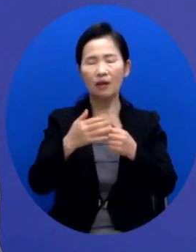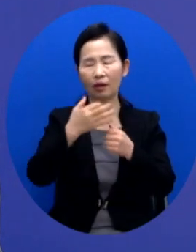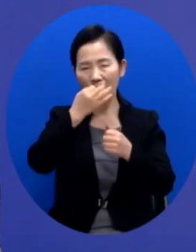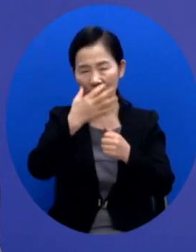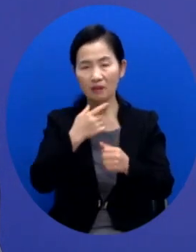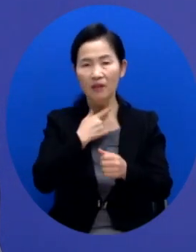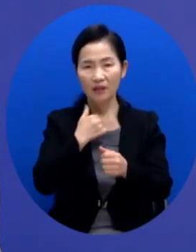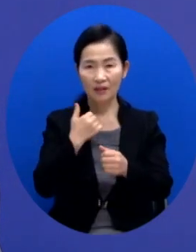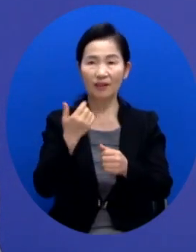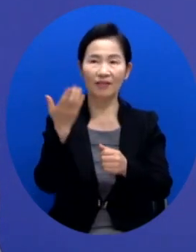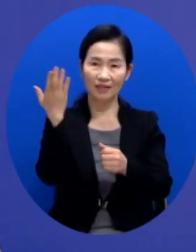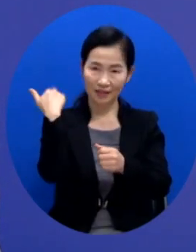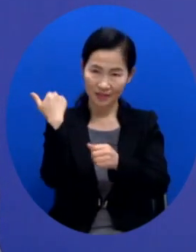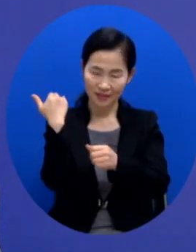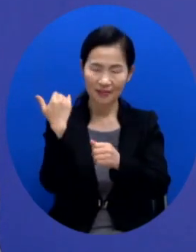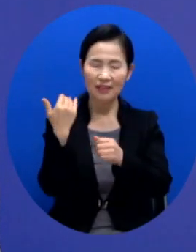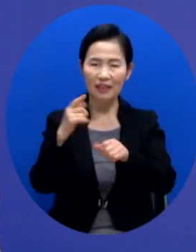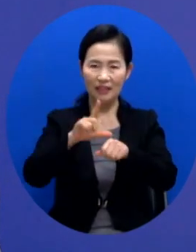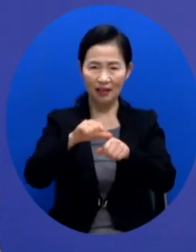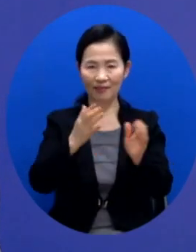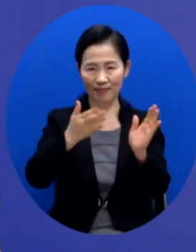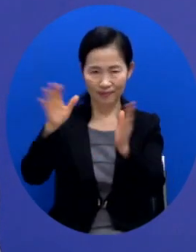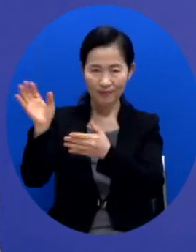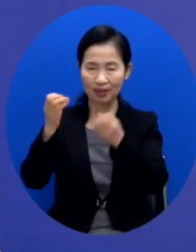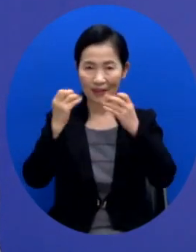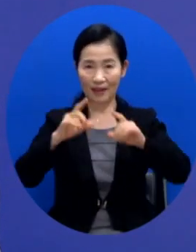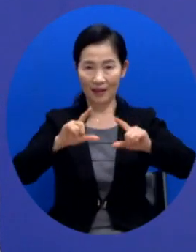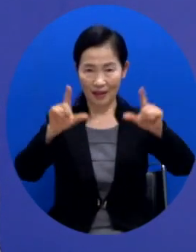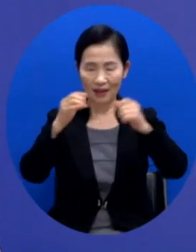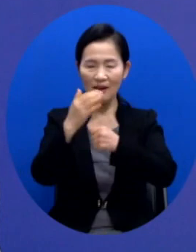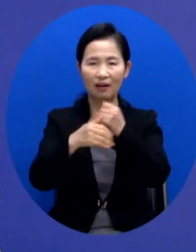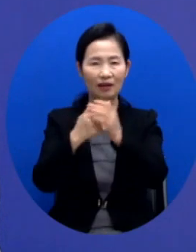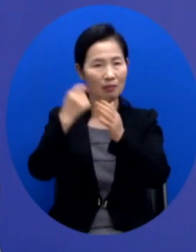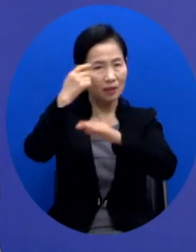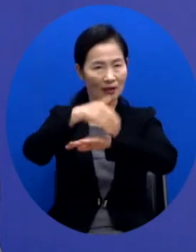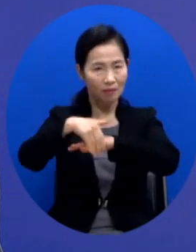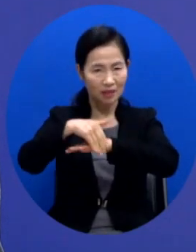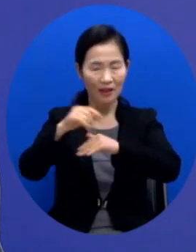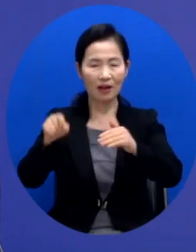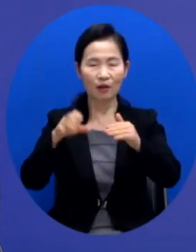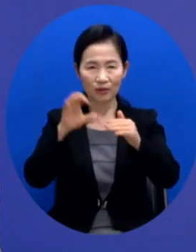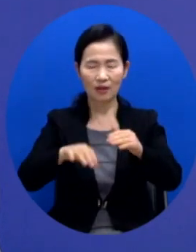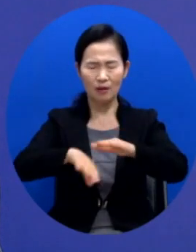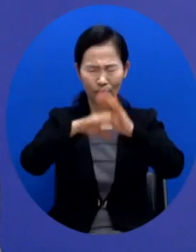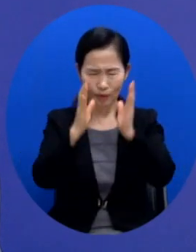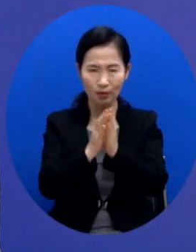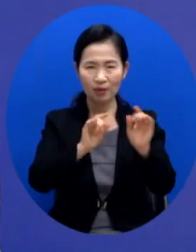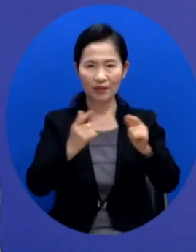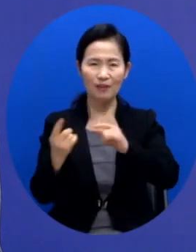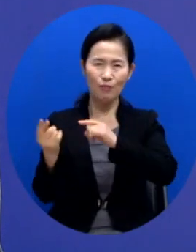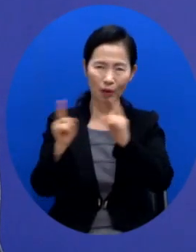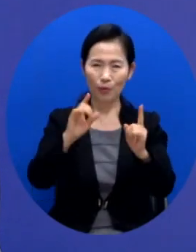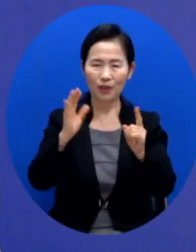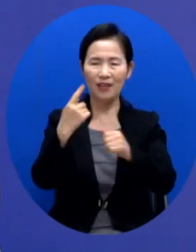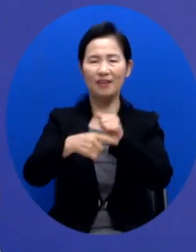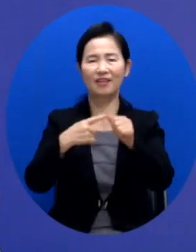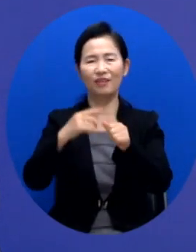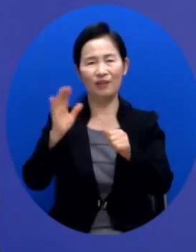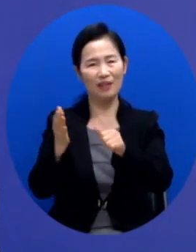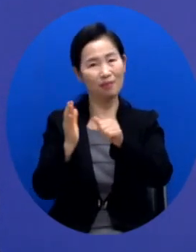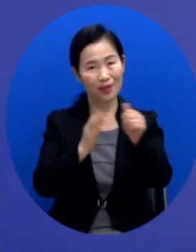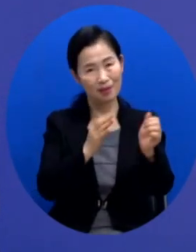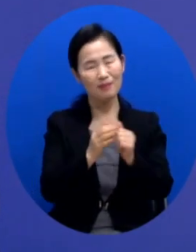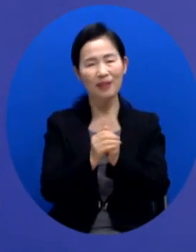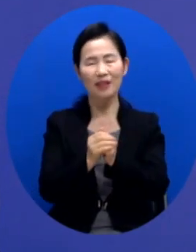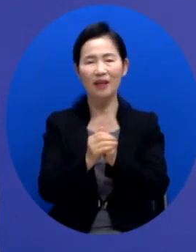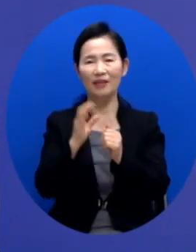시간들을 뒤로 하고 새로 시작된 올해는 하나님의 섭리 안에서 모든 것이 회복되는 한 해가 됐으면 좋겠습니다. 네, CTS